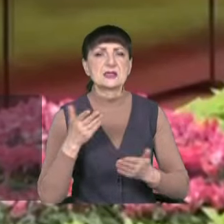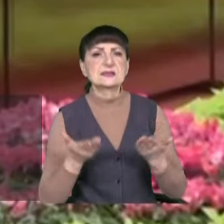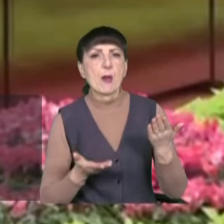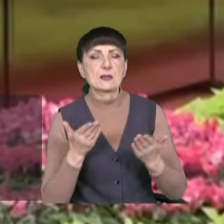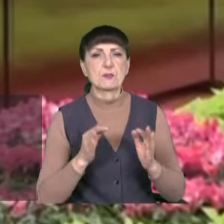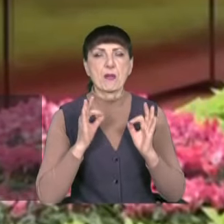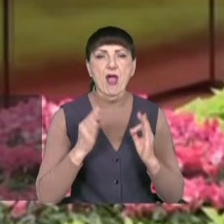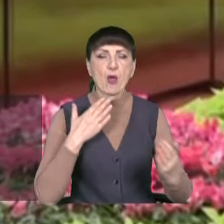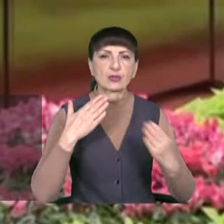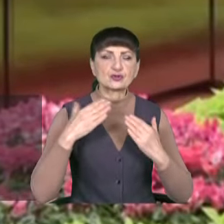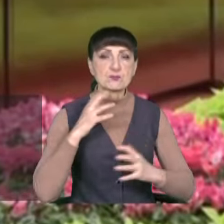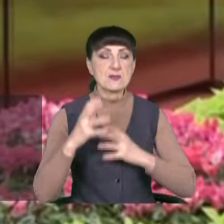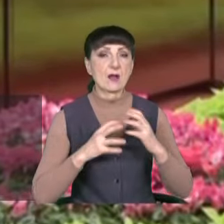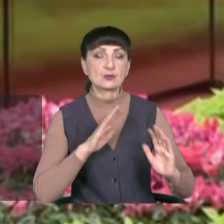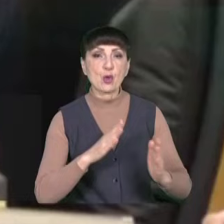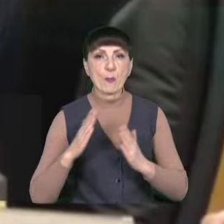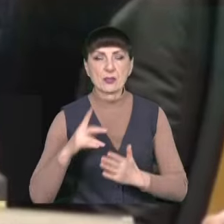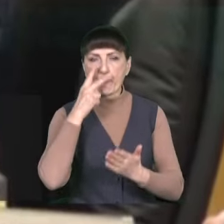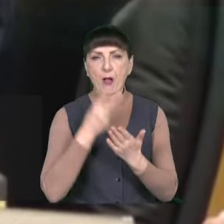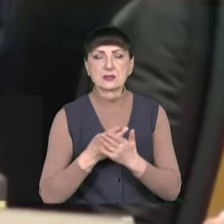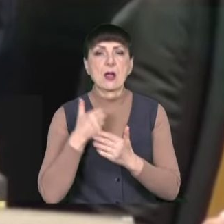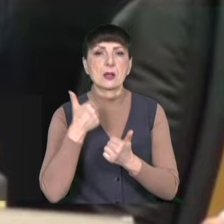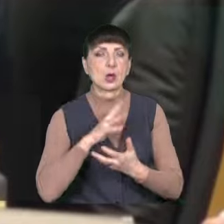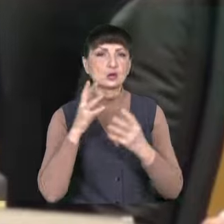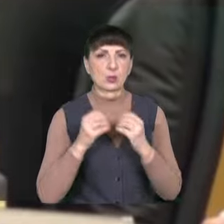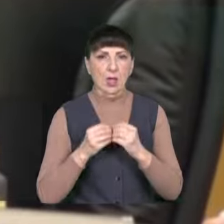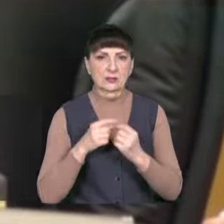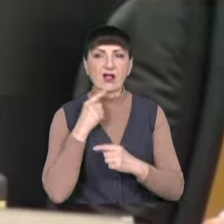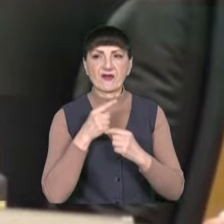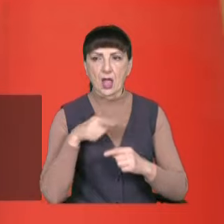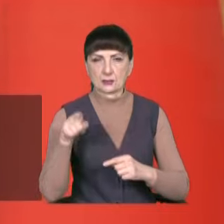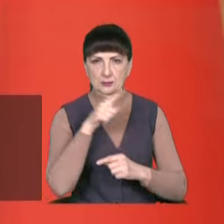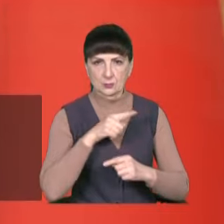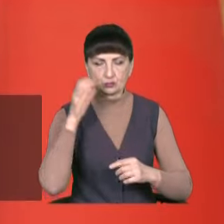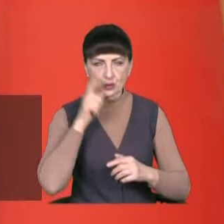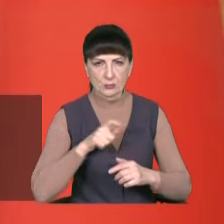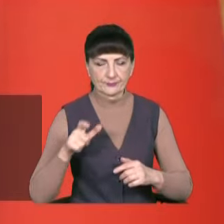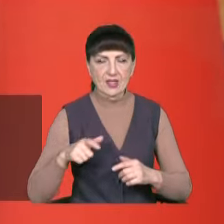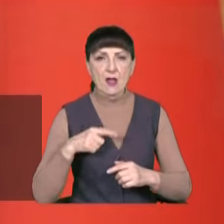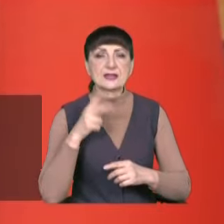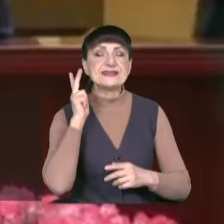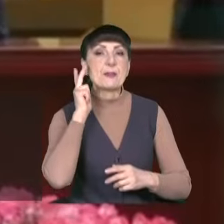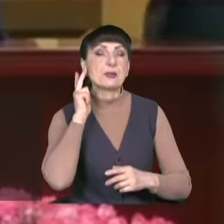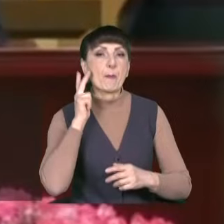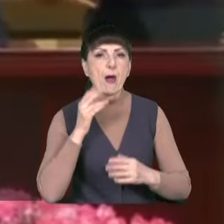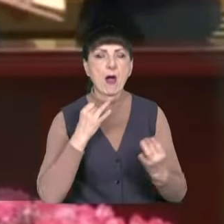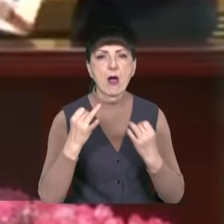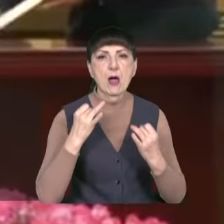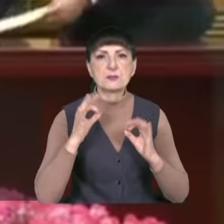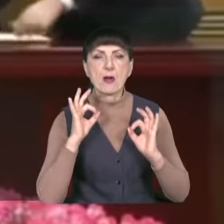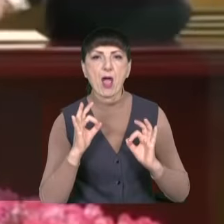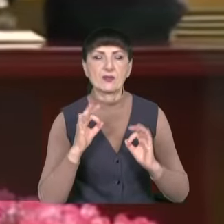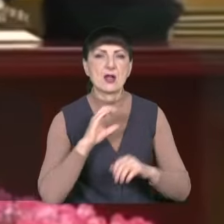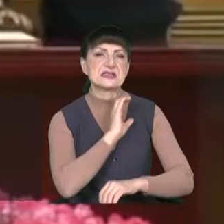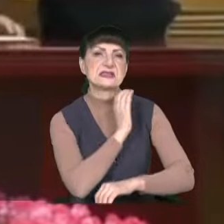прагматичное отношение к мировым событиям показывают положительные результаты, говорят эксперты, отмечая, что именно дипломатичность является